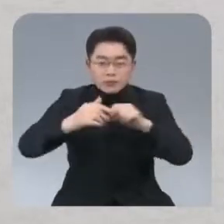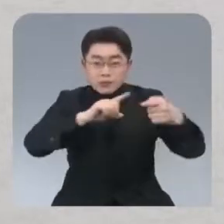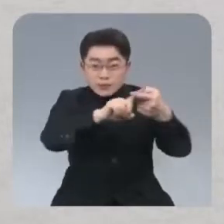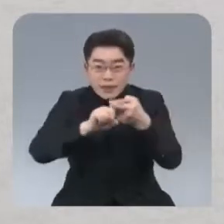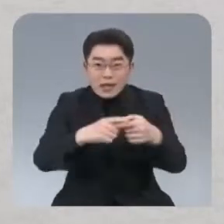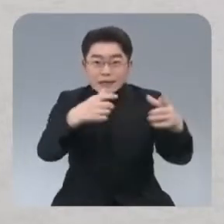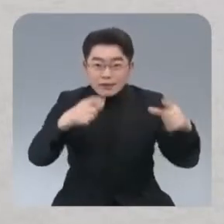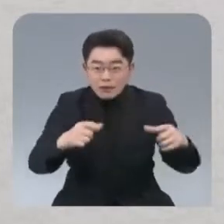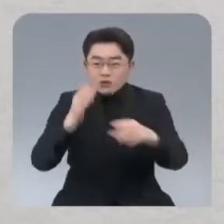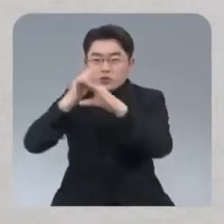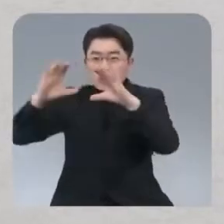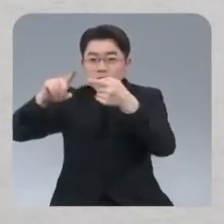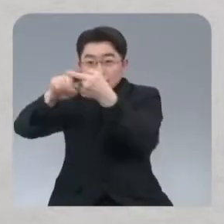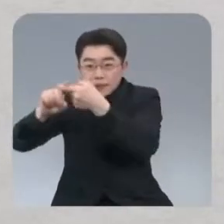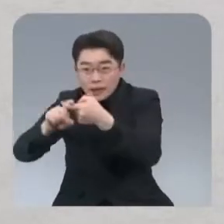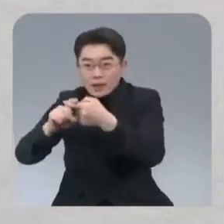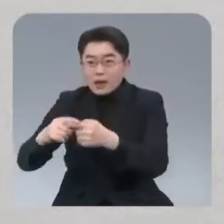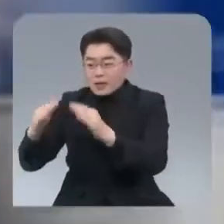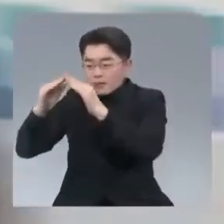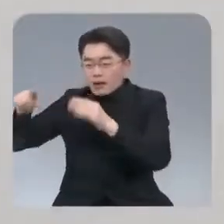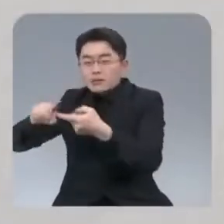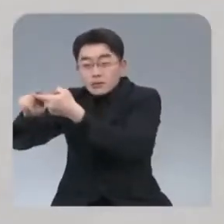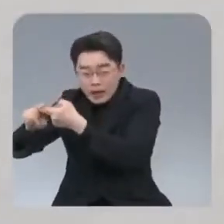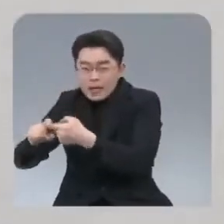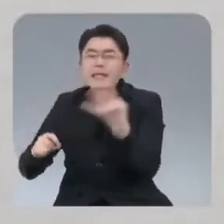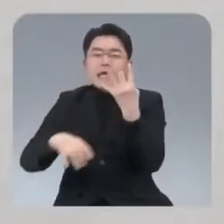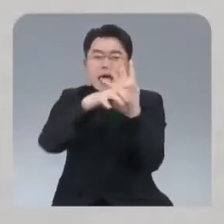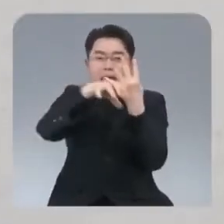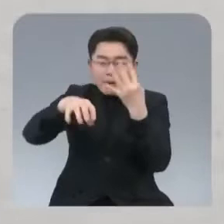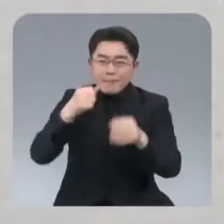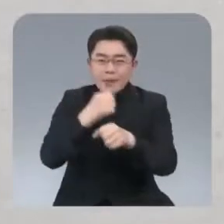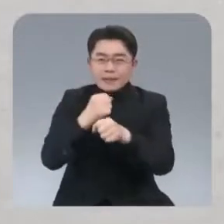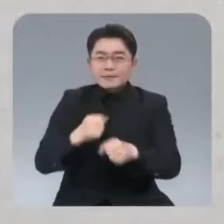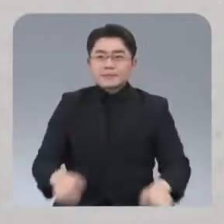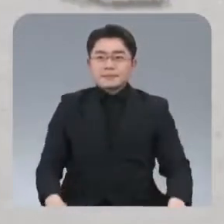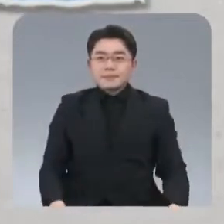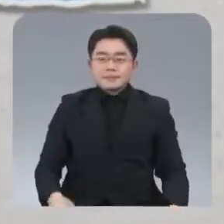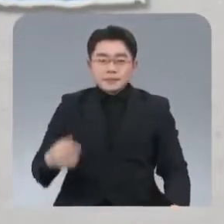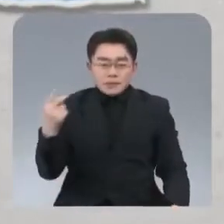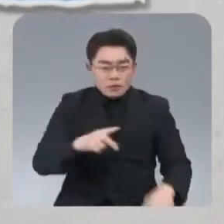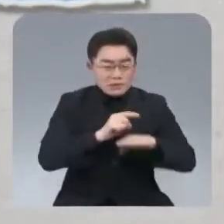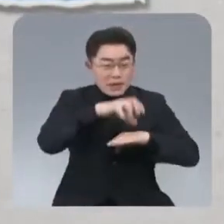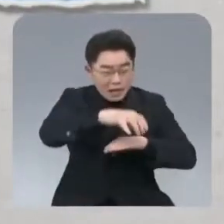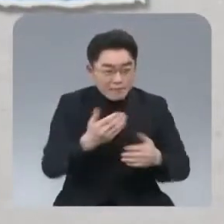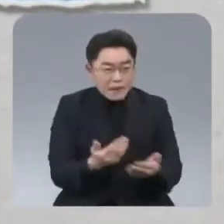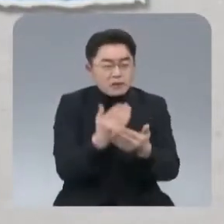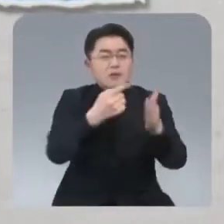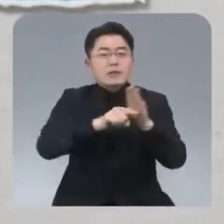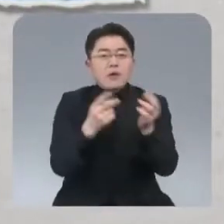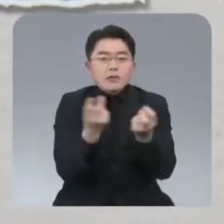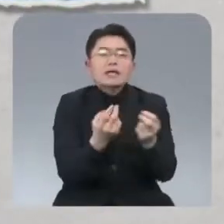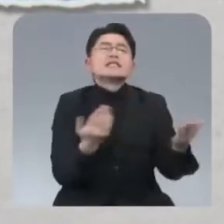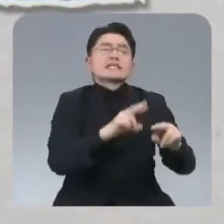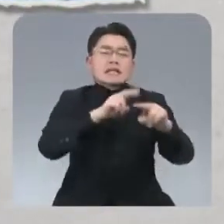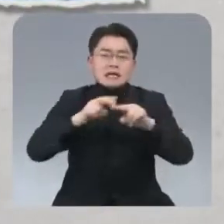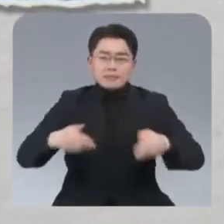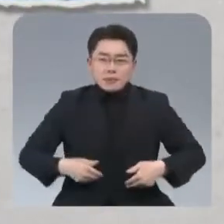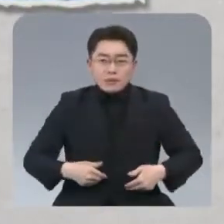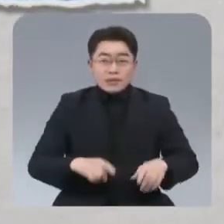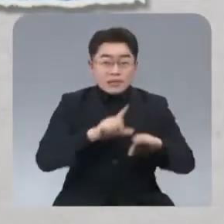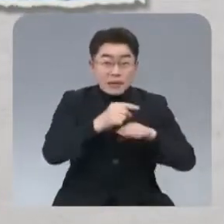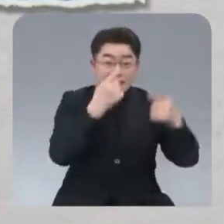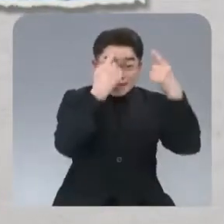따는게 이 후보의 구상 입니다 지방이 자려면 교육과 일자리가 필요한 만큼 지방대를 지원해